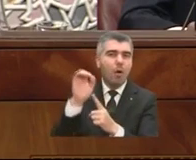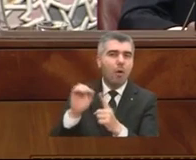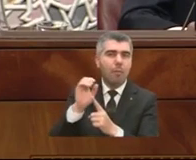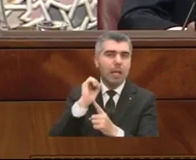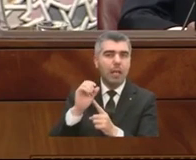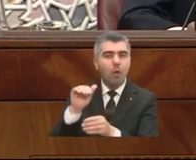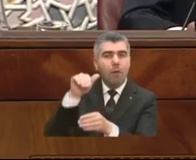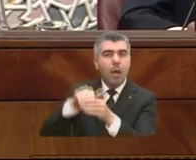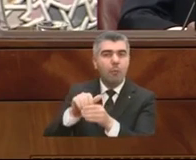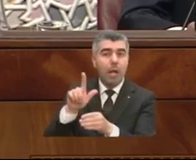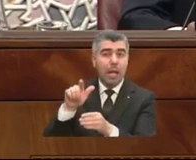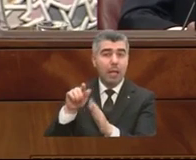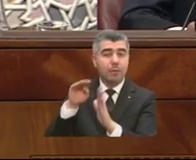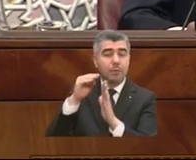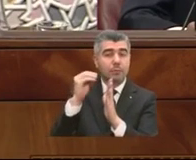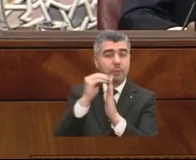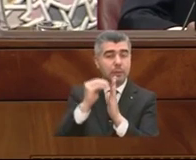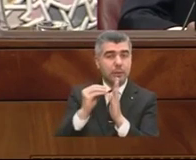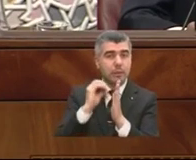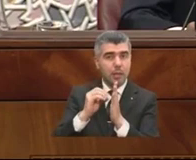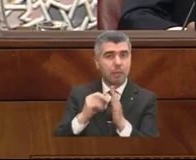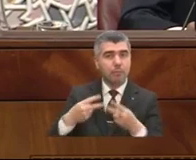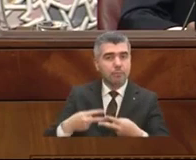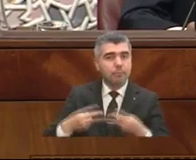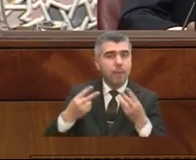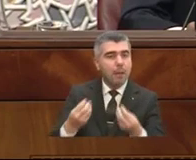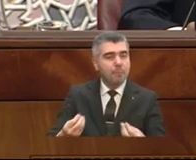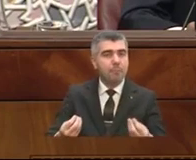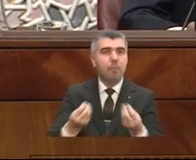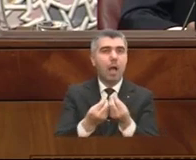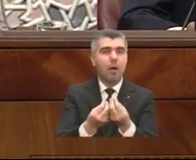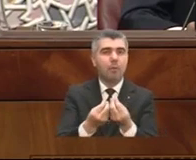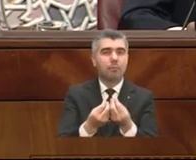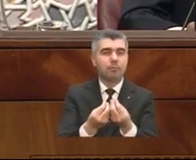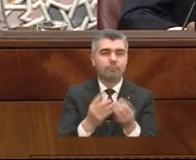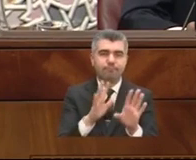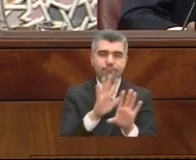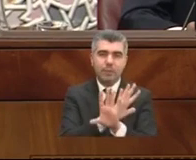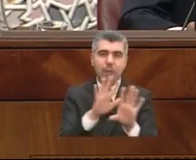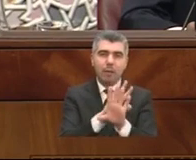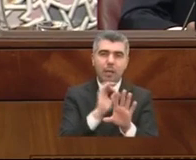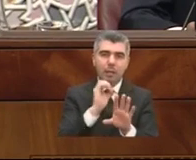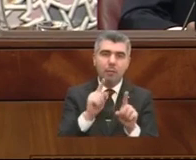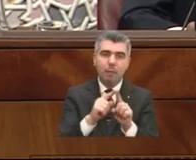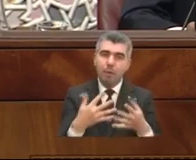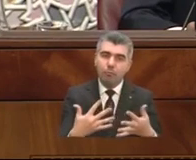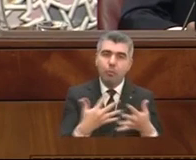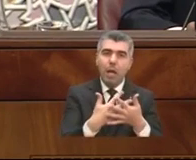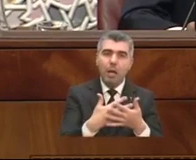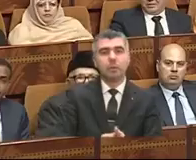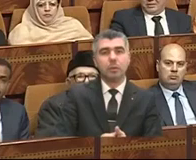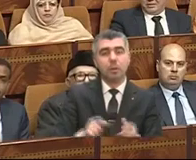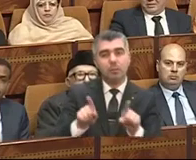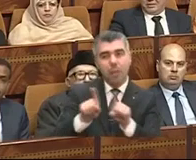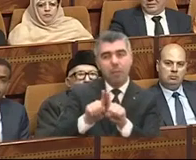داخله، واستدراجه في حملتهم المضللة التي تستهدف شريكا عريقا وذا